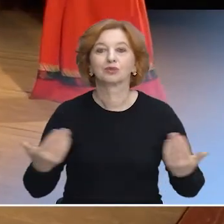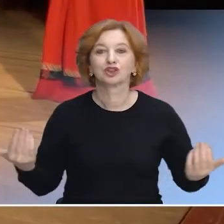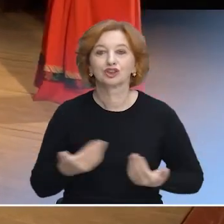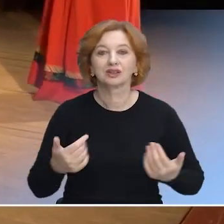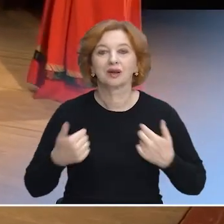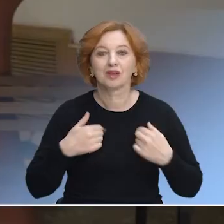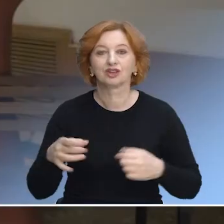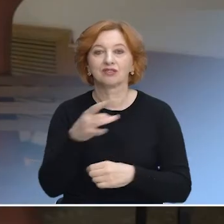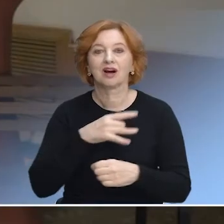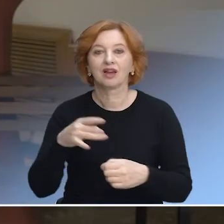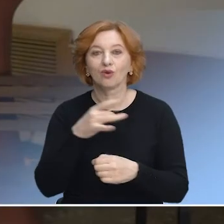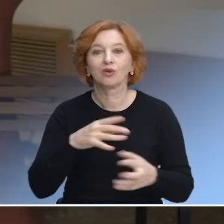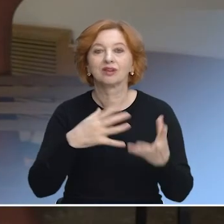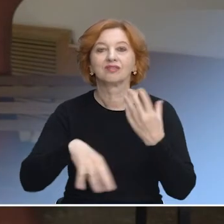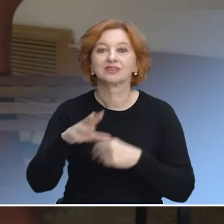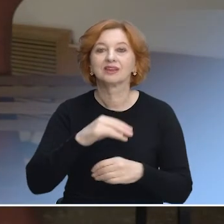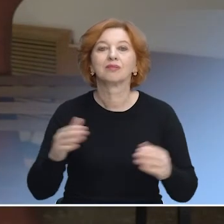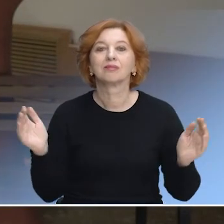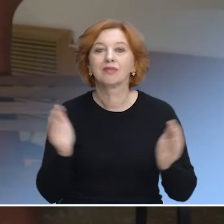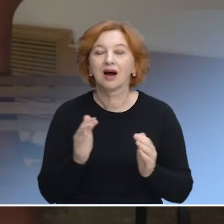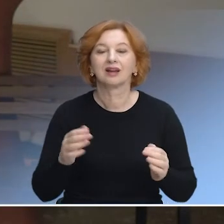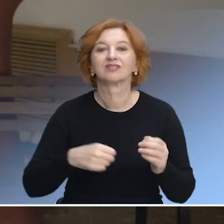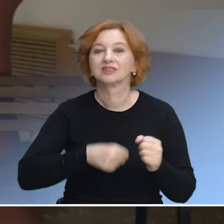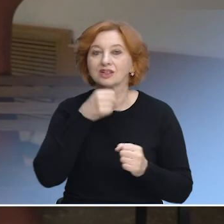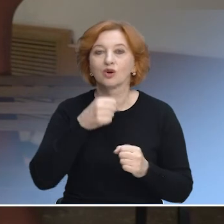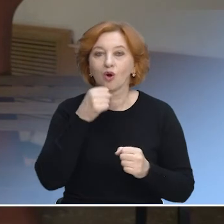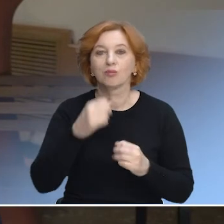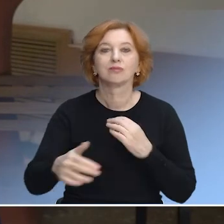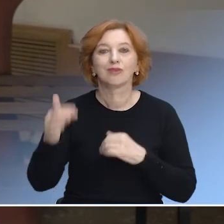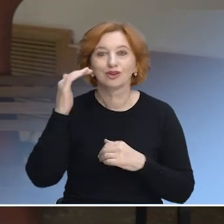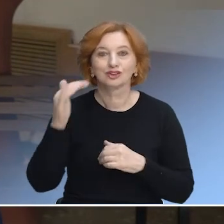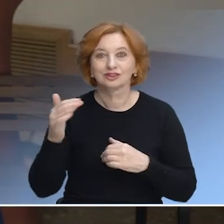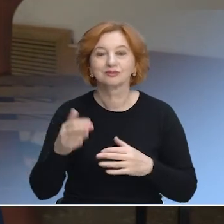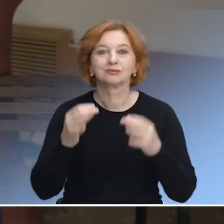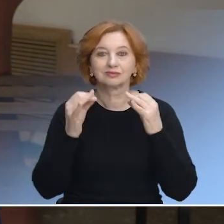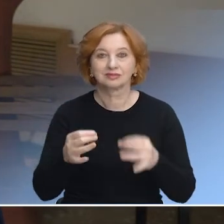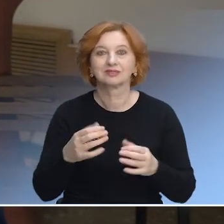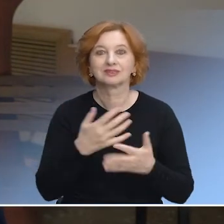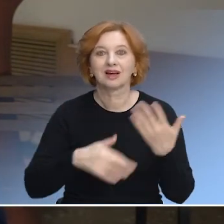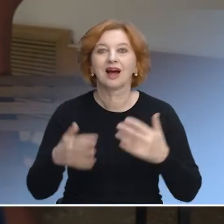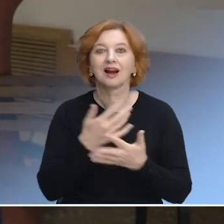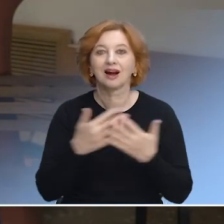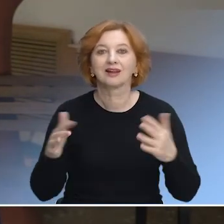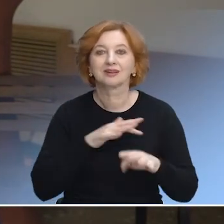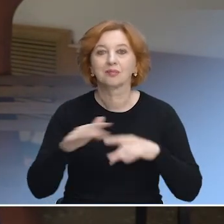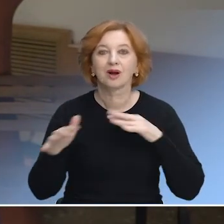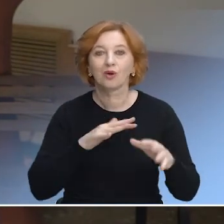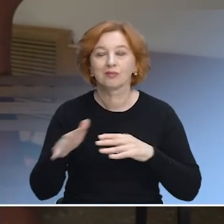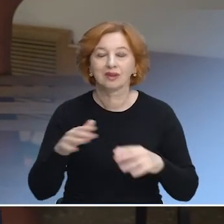нашего района, и самым маленьким, и взрослым, и большим, разные варианты мероприятий. Это